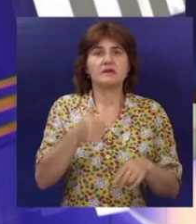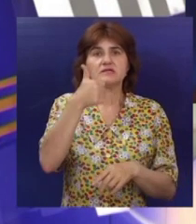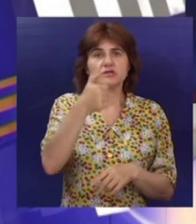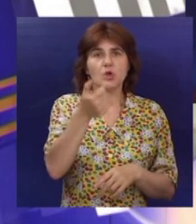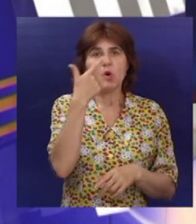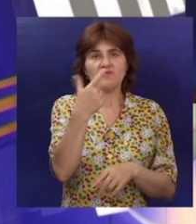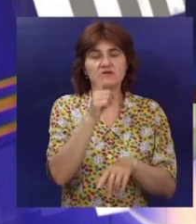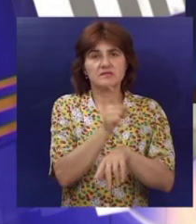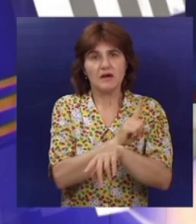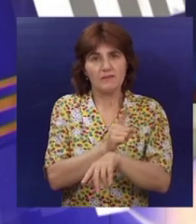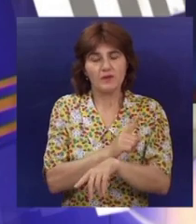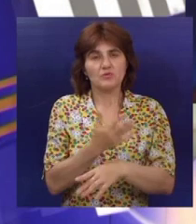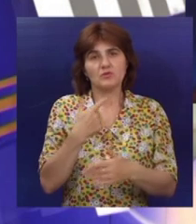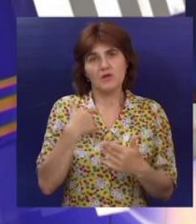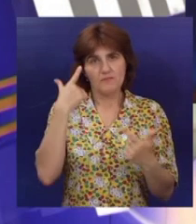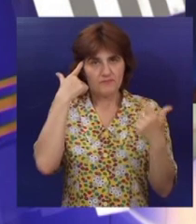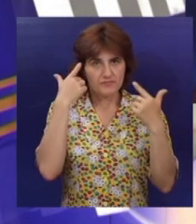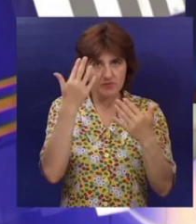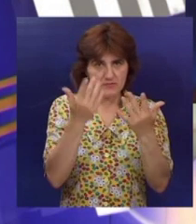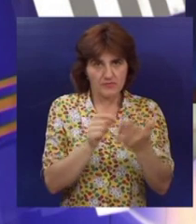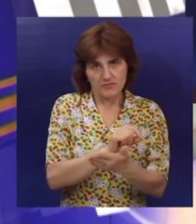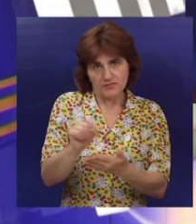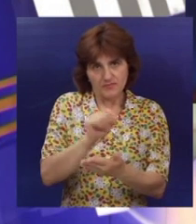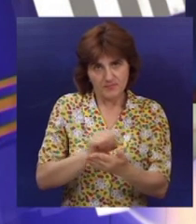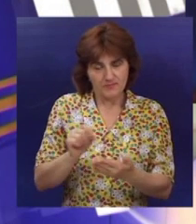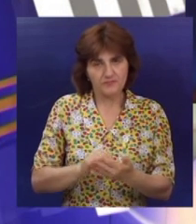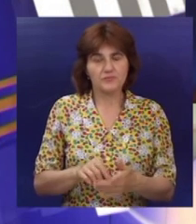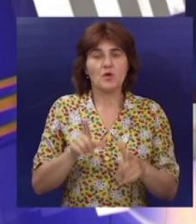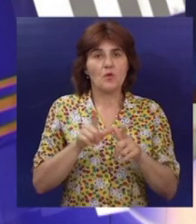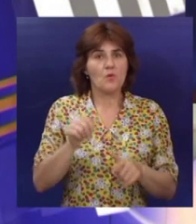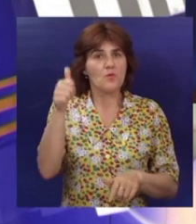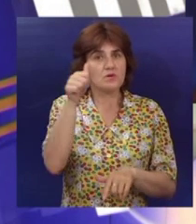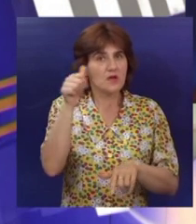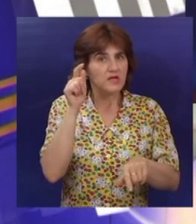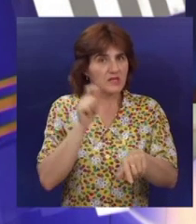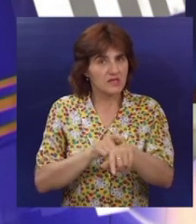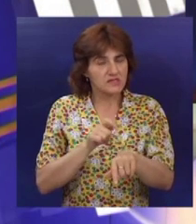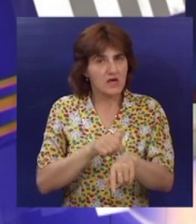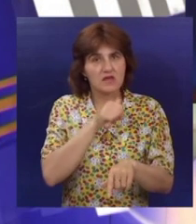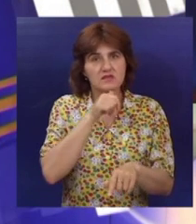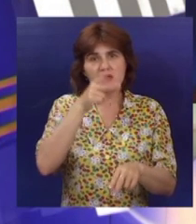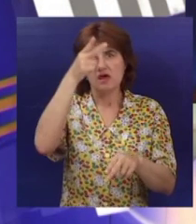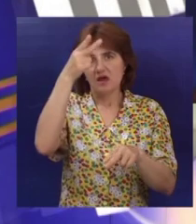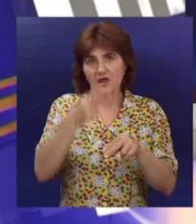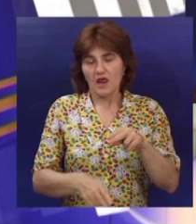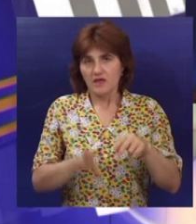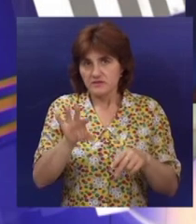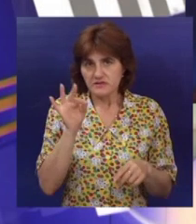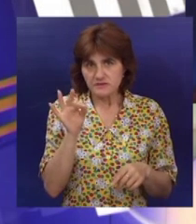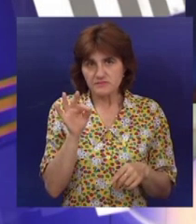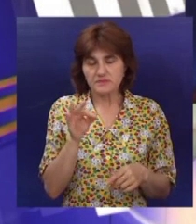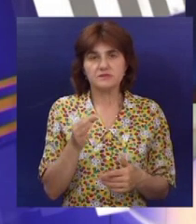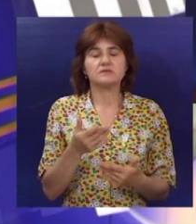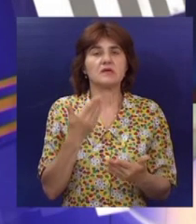za rešavanje istih. S obzirom na to da je amfiteatar bio prazan u 13 časova, što je bio posljednji rok za završetak